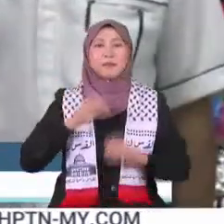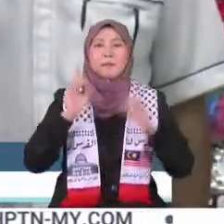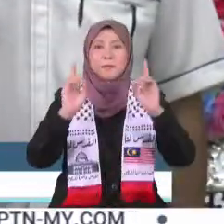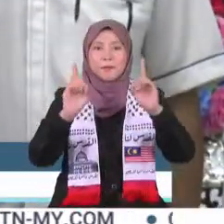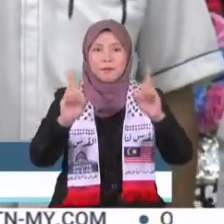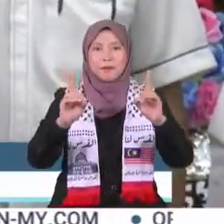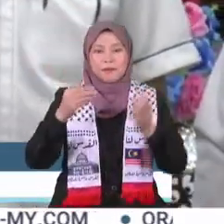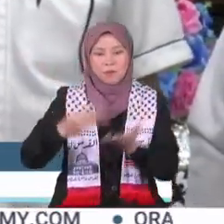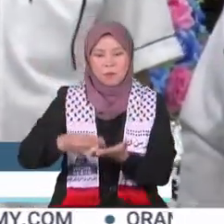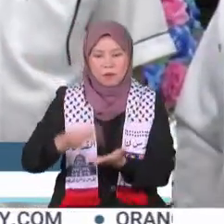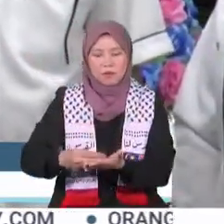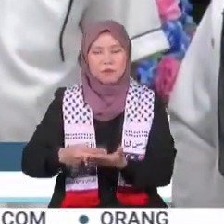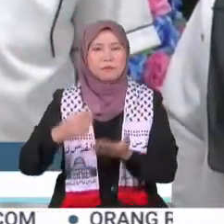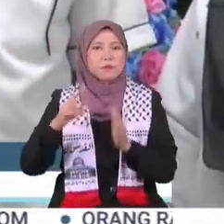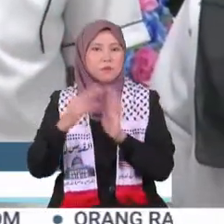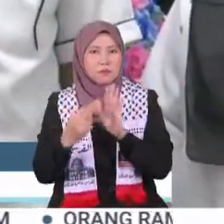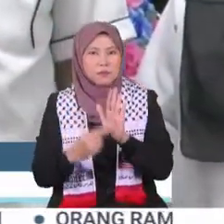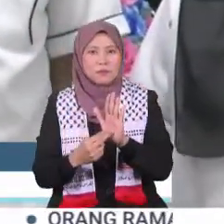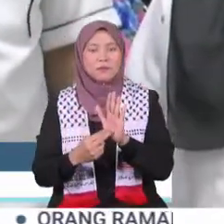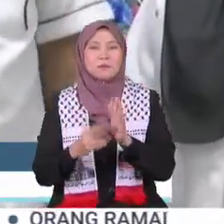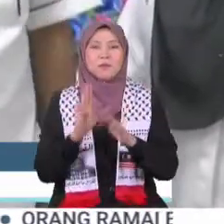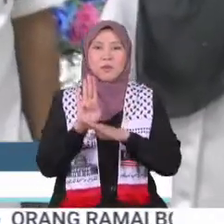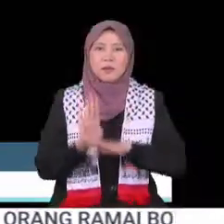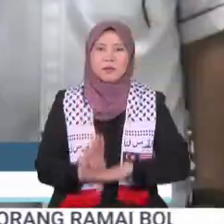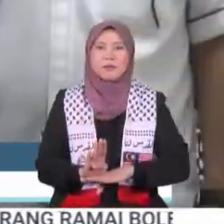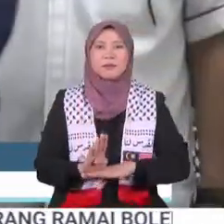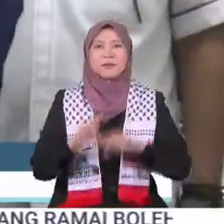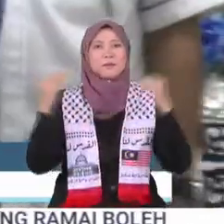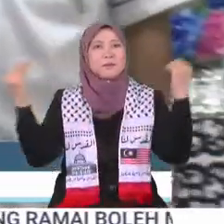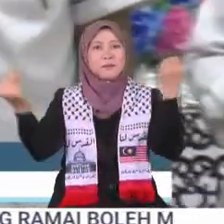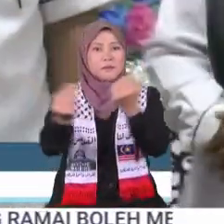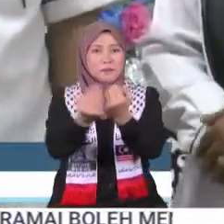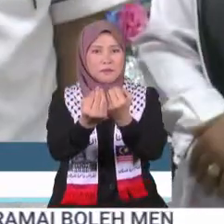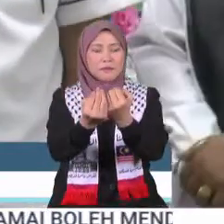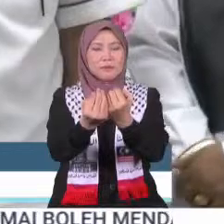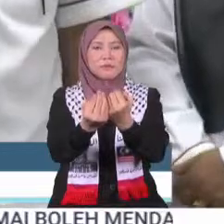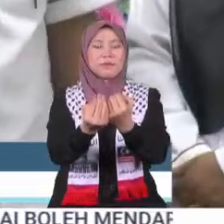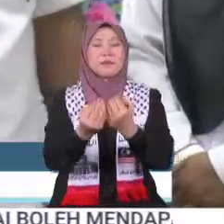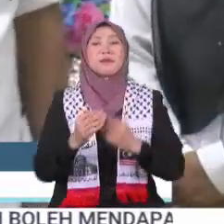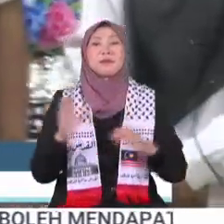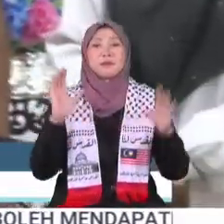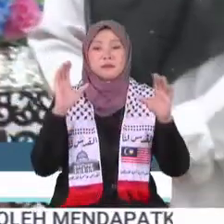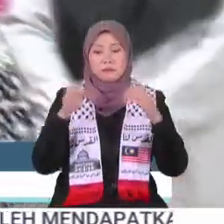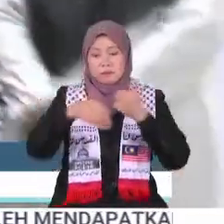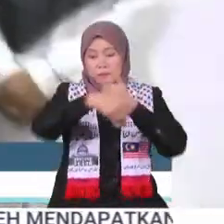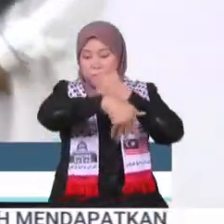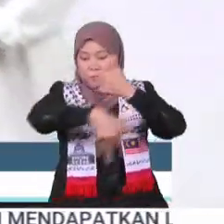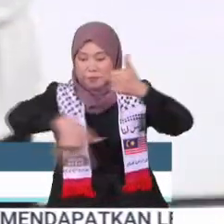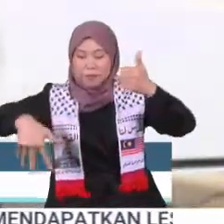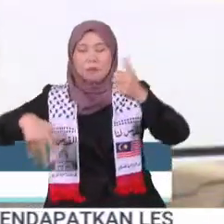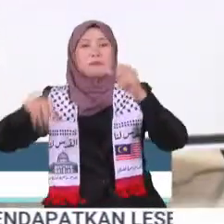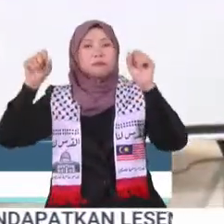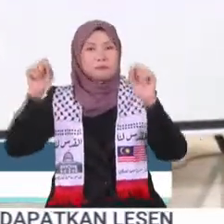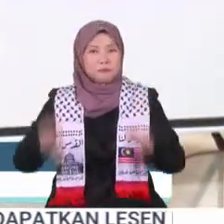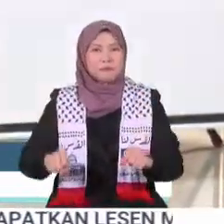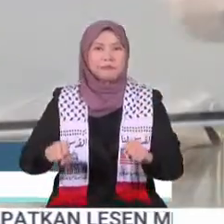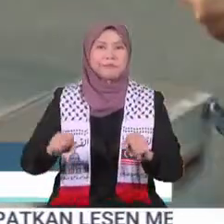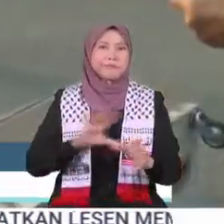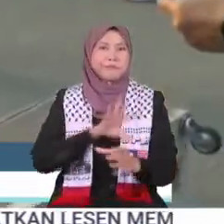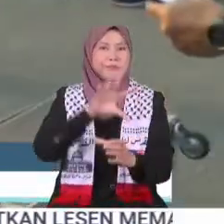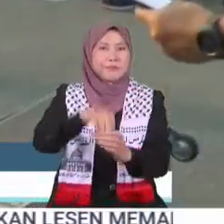Pendidikan, keuangan, perundangan, budaya dan kemasyarakatan antara cabang yang boleh ditaluki